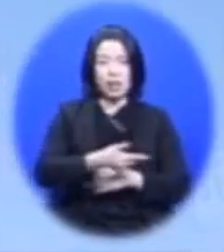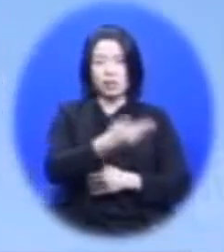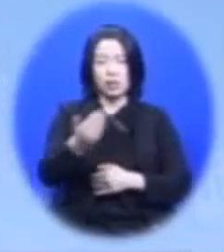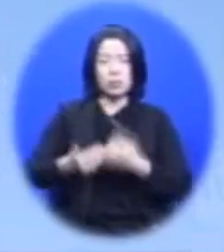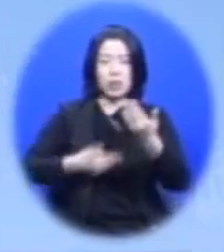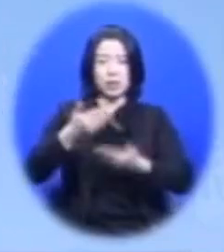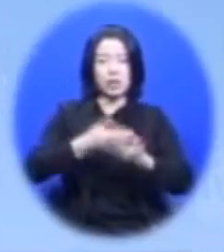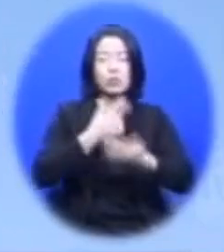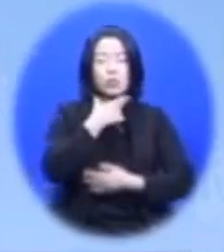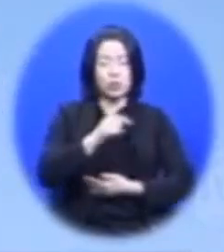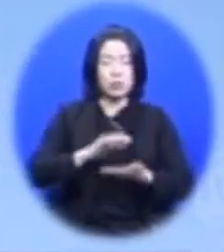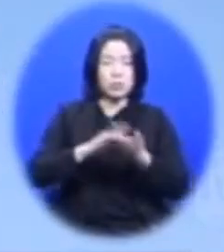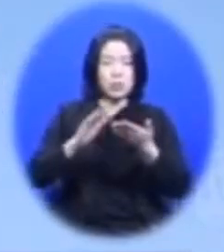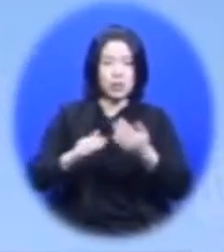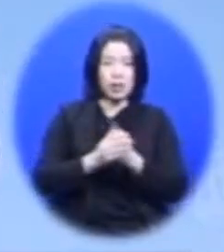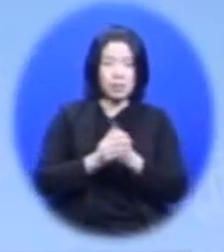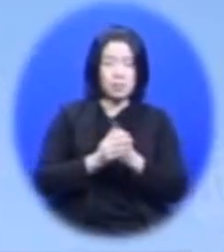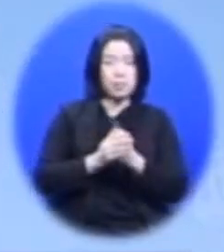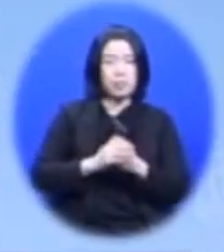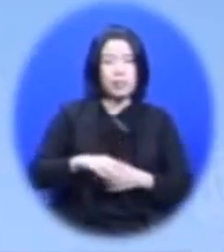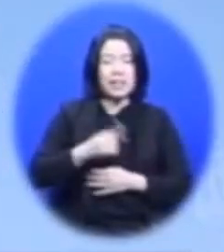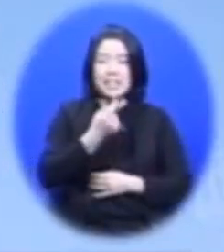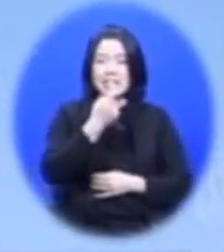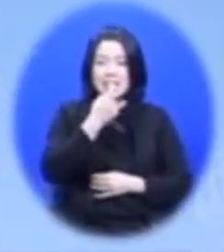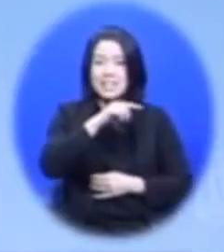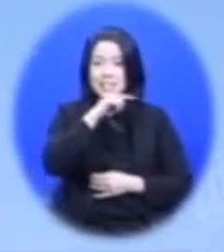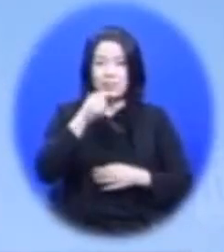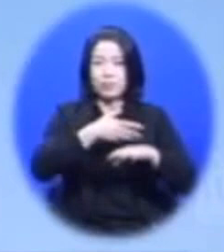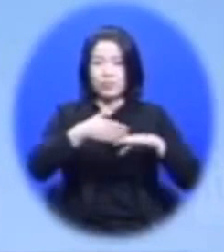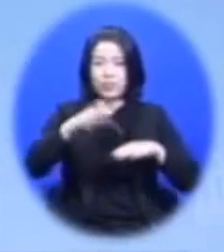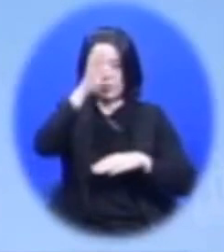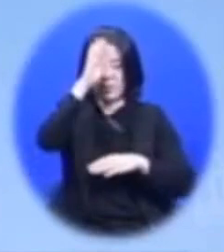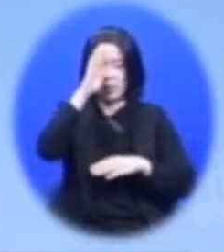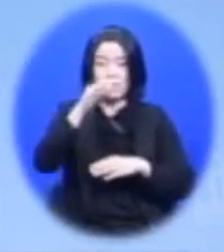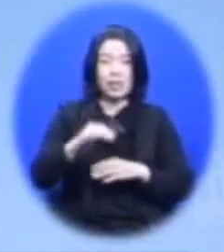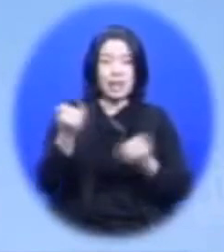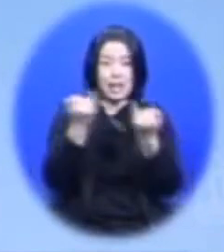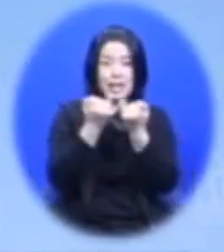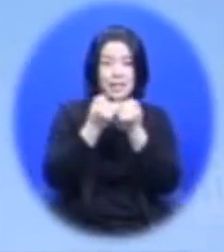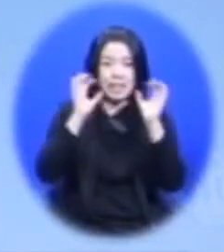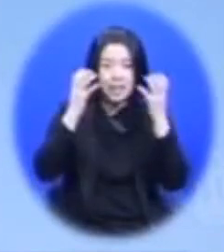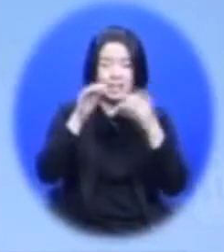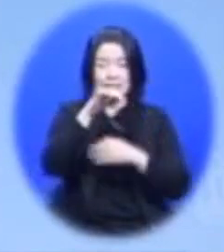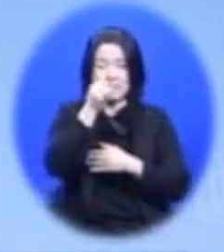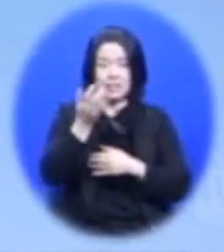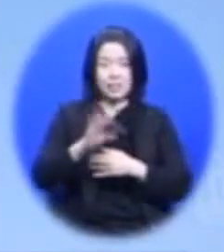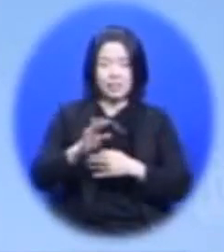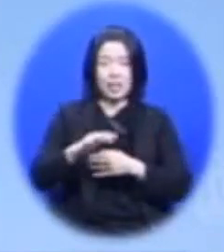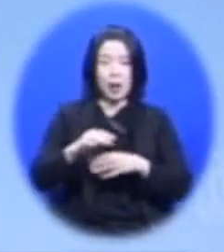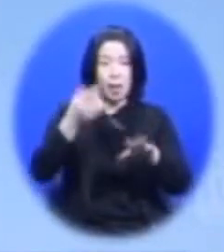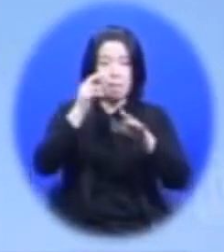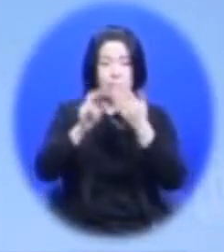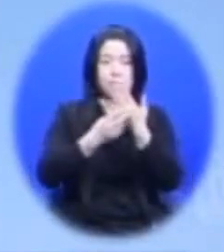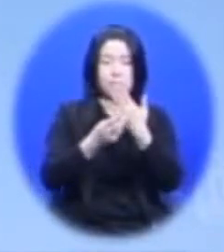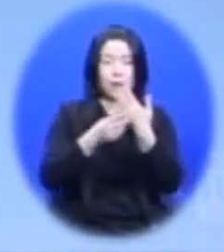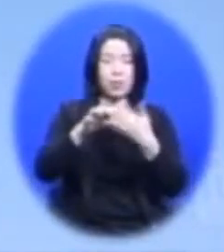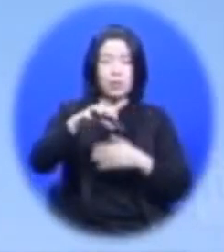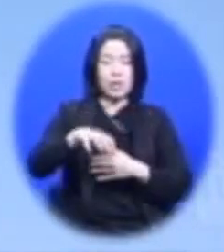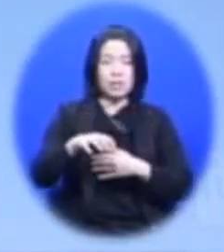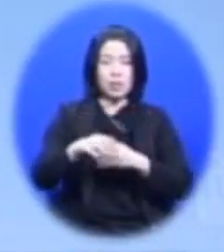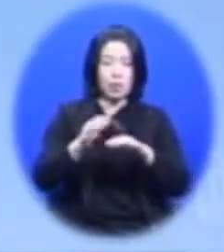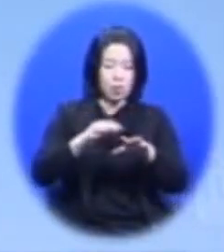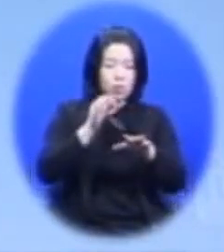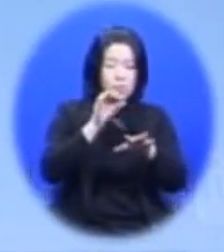나누고 싶어요. 백혈병을 앓는 어떤 여자아이가 있었는데 병원에서 골수 이식을 해줄 수 있느냐